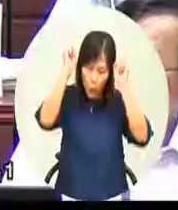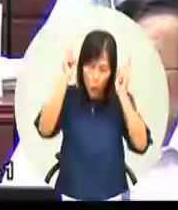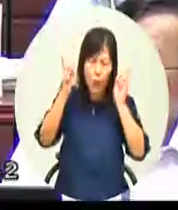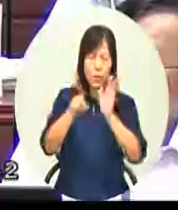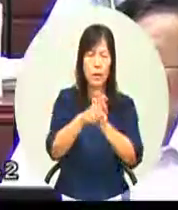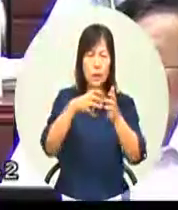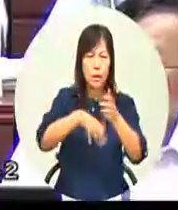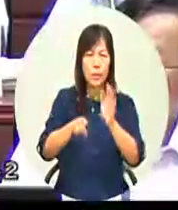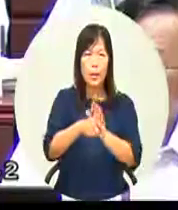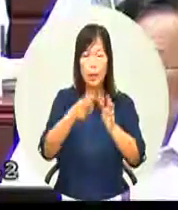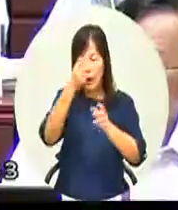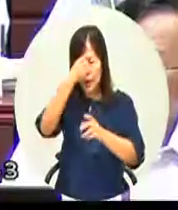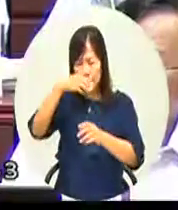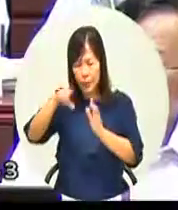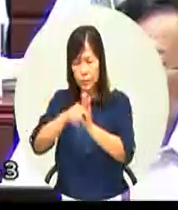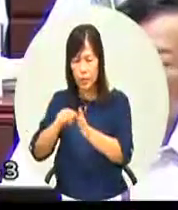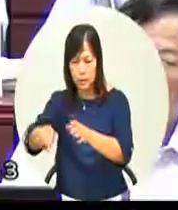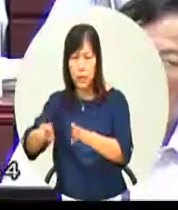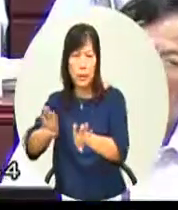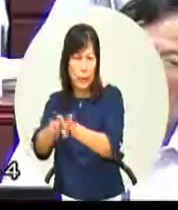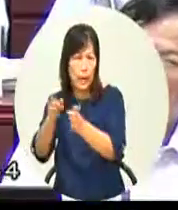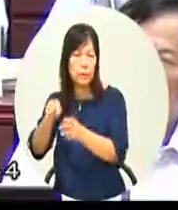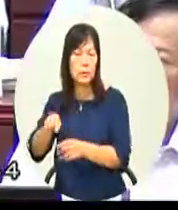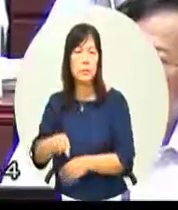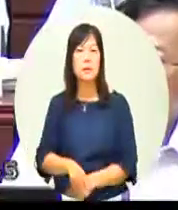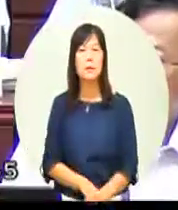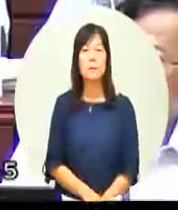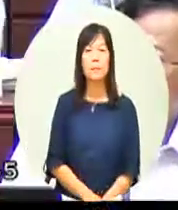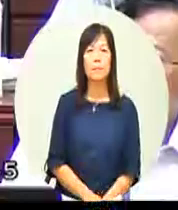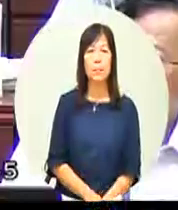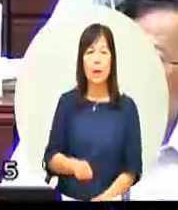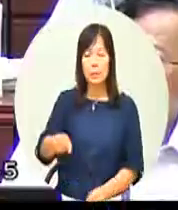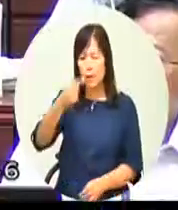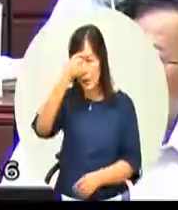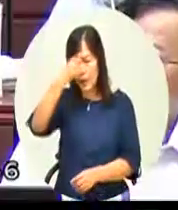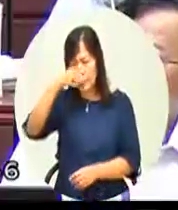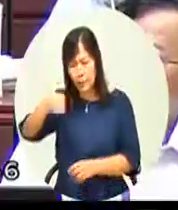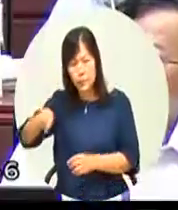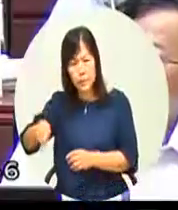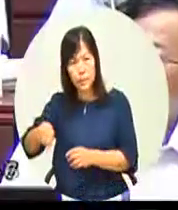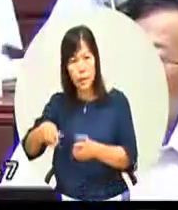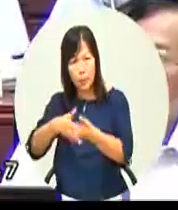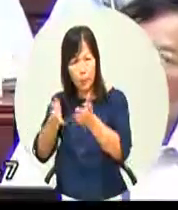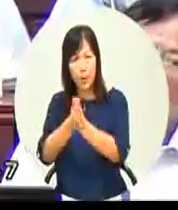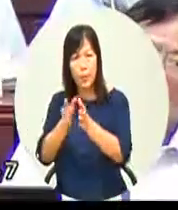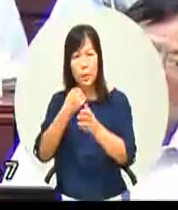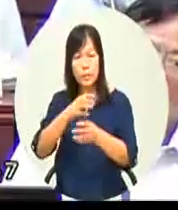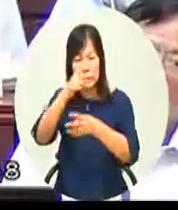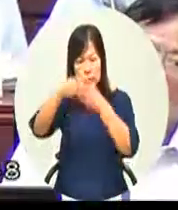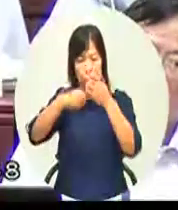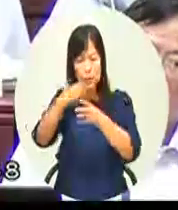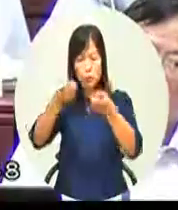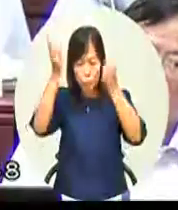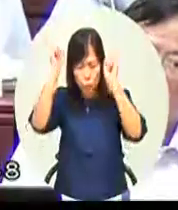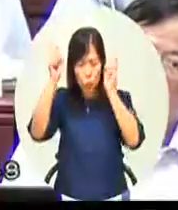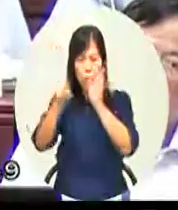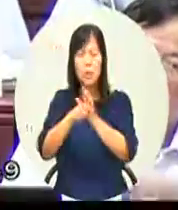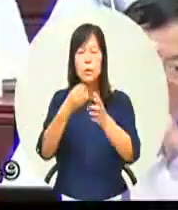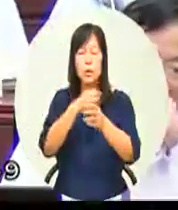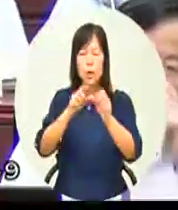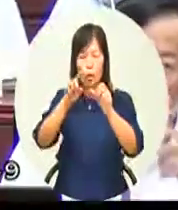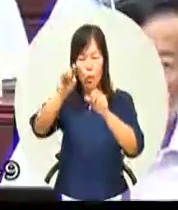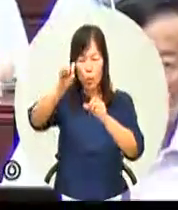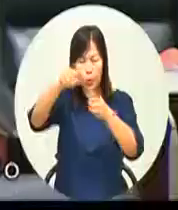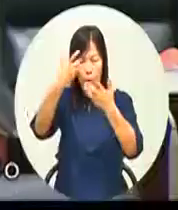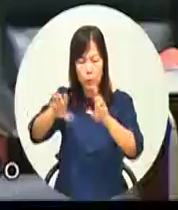山就是我们的起点哈。那在这个凤山的这一个部分呢，我们的四季逍遥游也带了500多人进去。 本